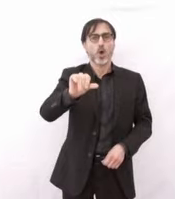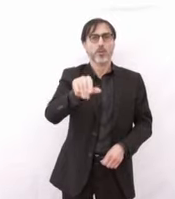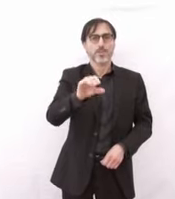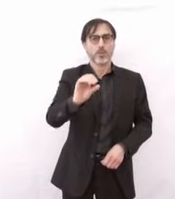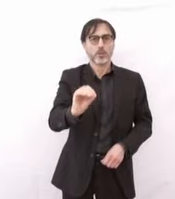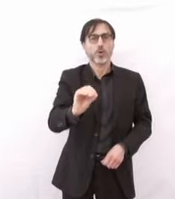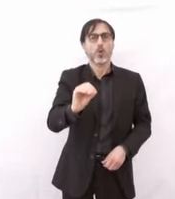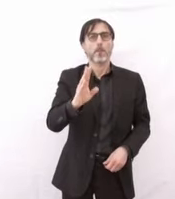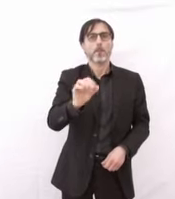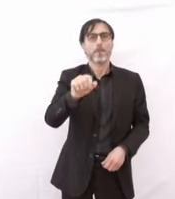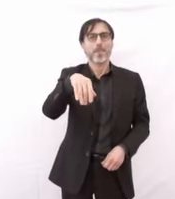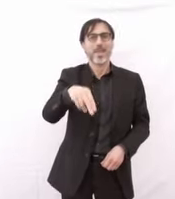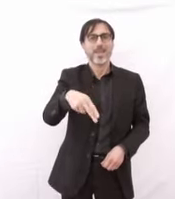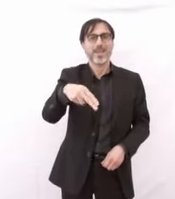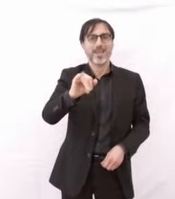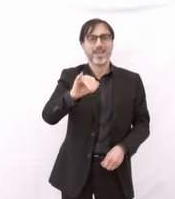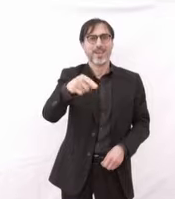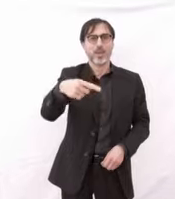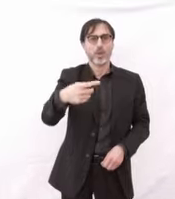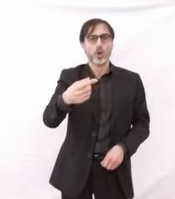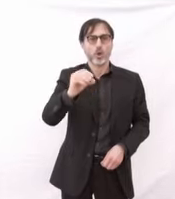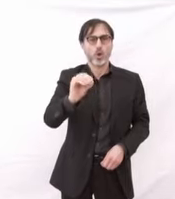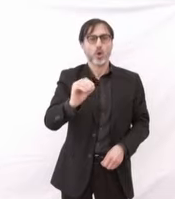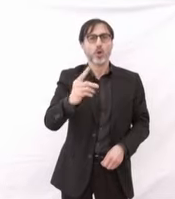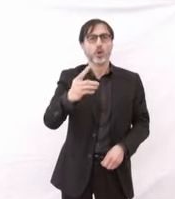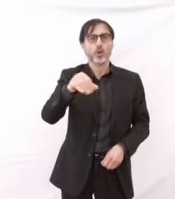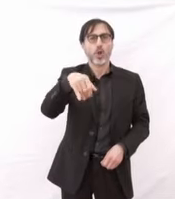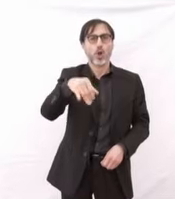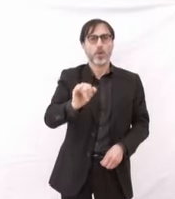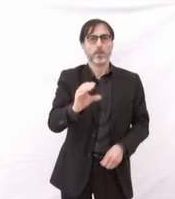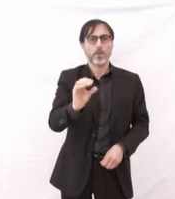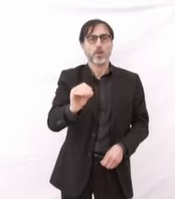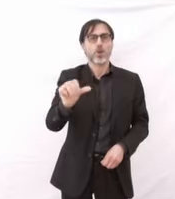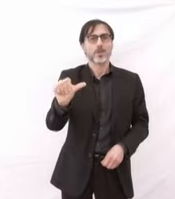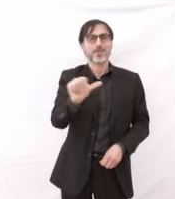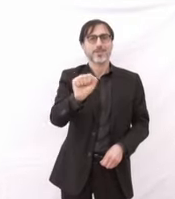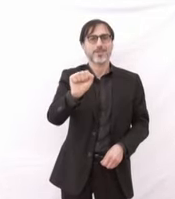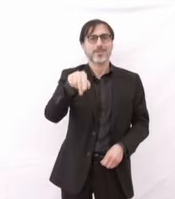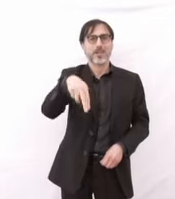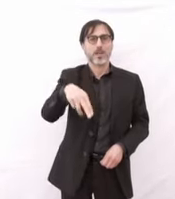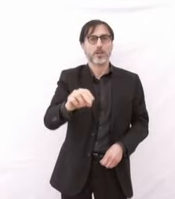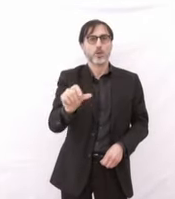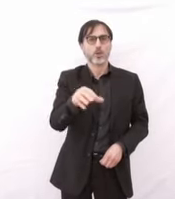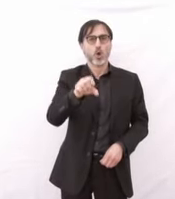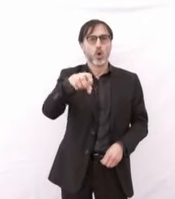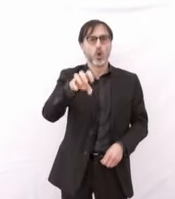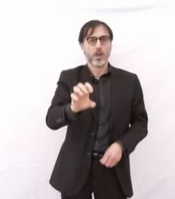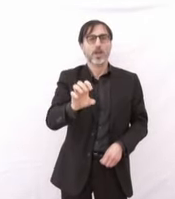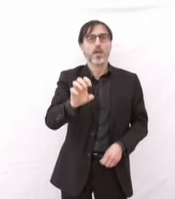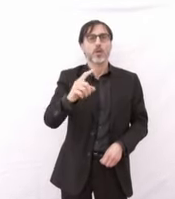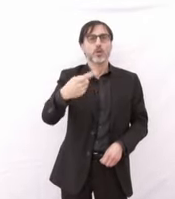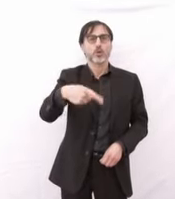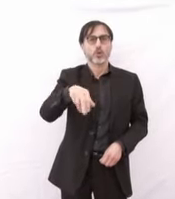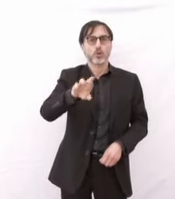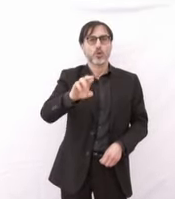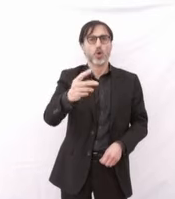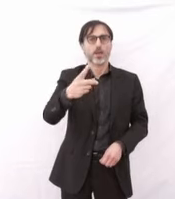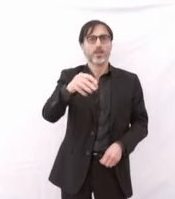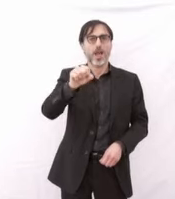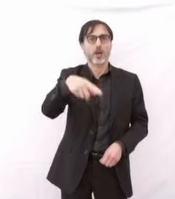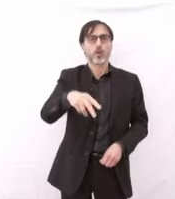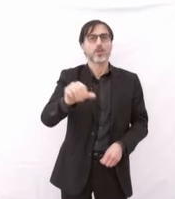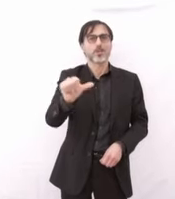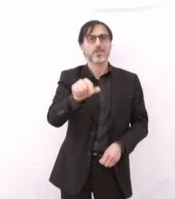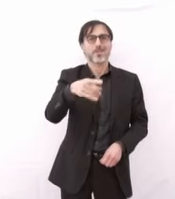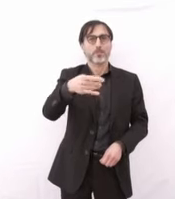Salvatore Benigno, Claudio Domino, Filippo Salsone, Giovanni Giordano, Nunziata